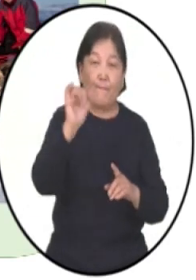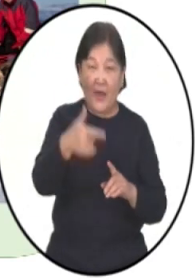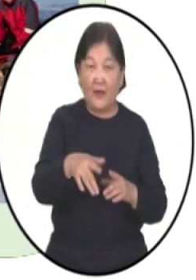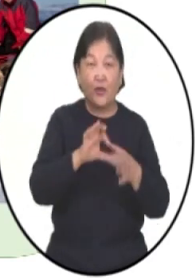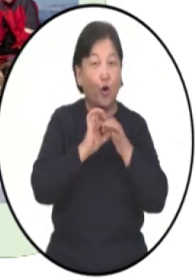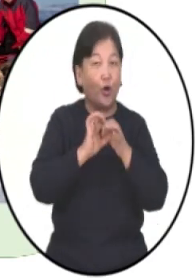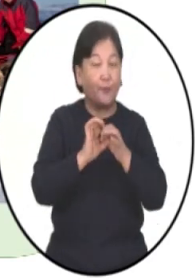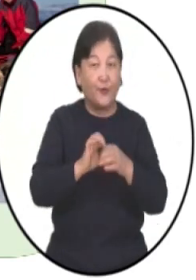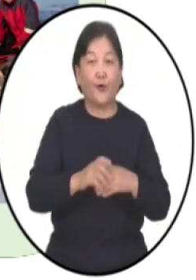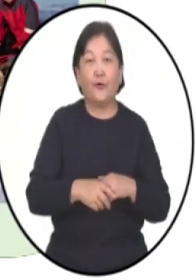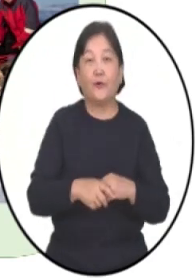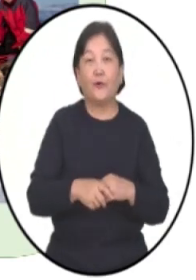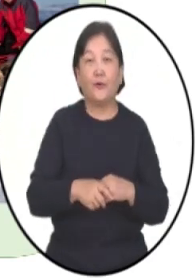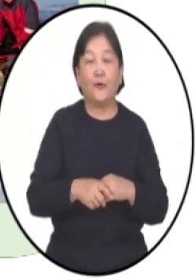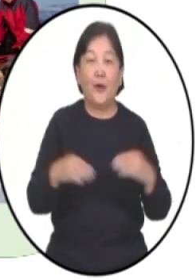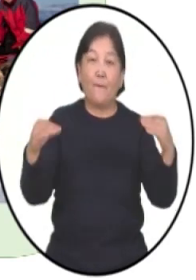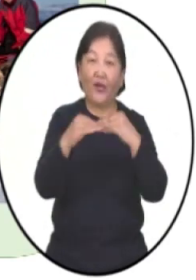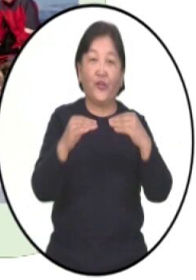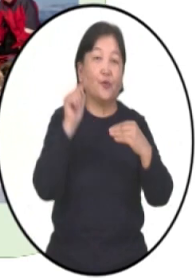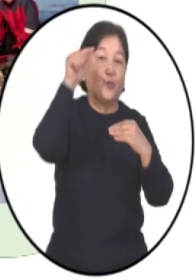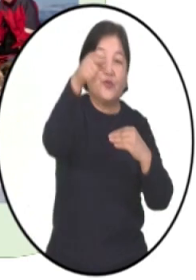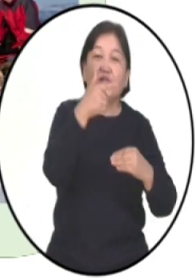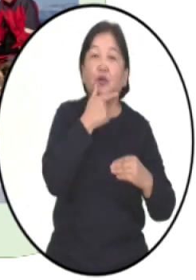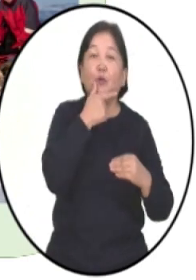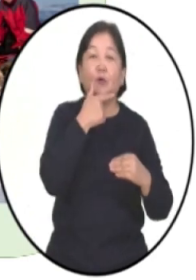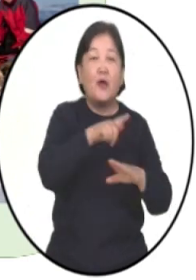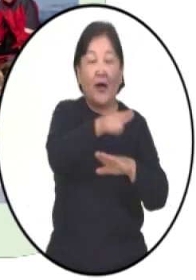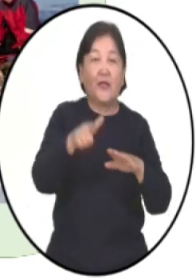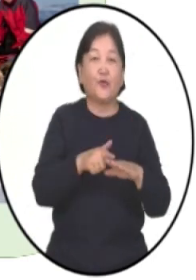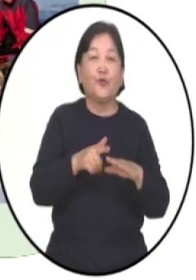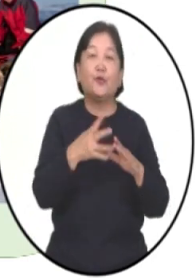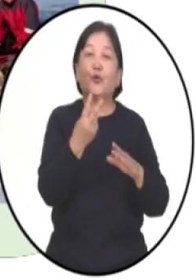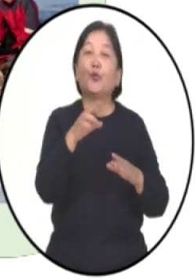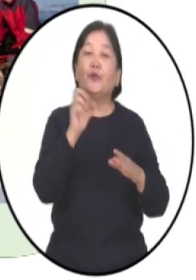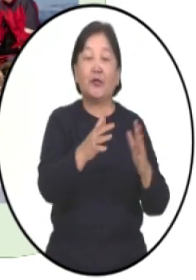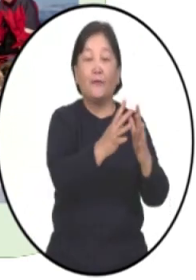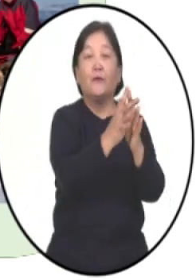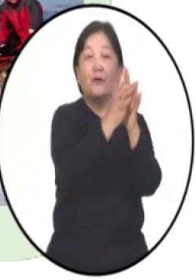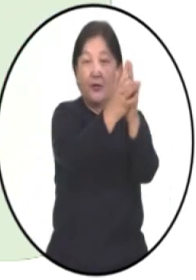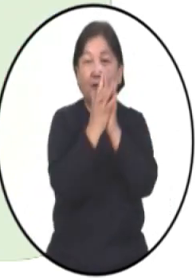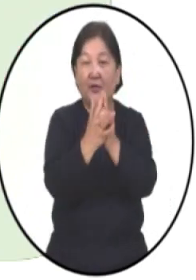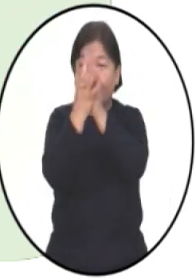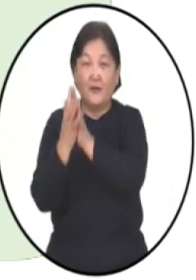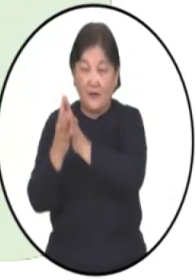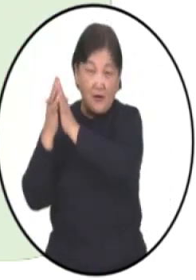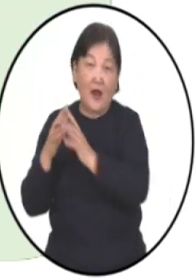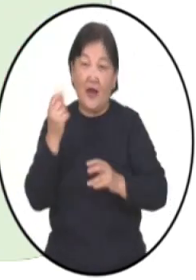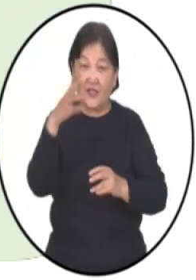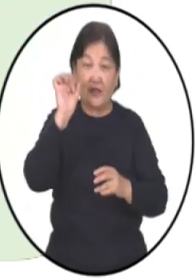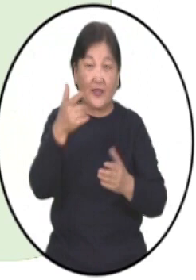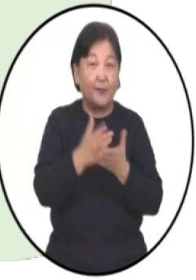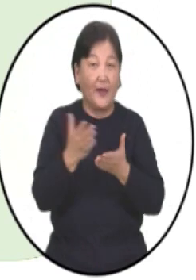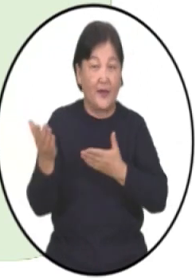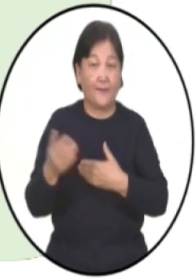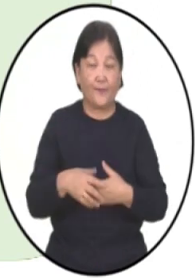хамаарат машин тэрэг хүрдгүү газруудад нүүдэл хийж бас тээвэрлэлтийг ашиглаж байгаа. За энэ дараах